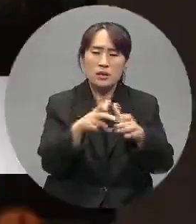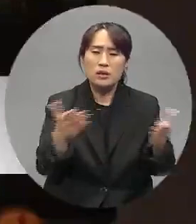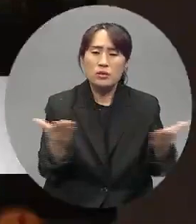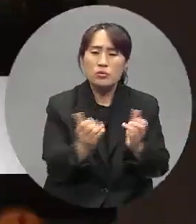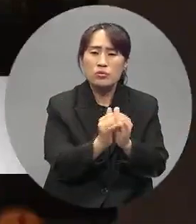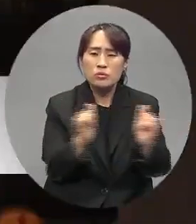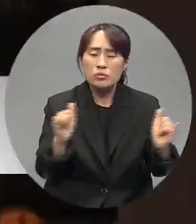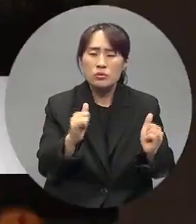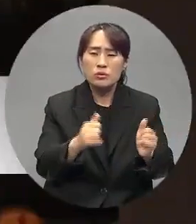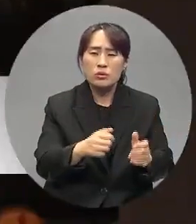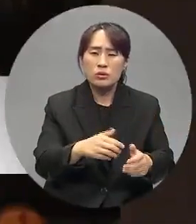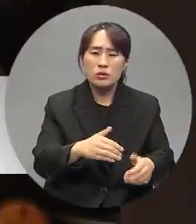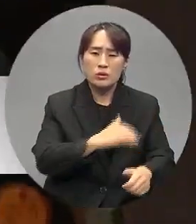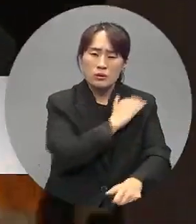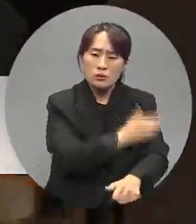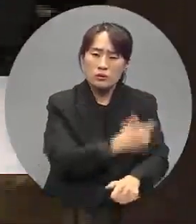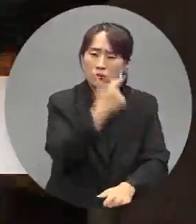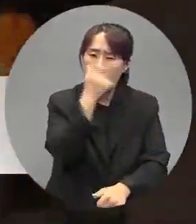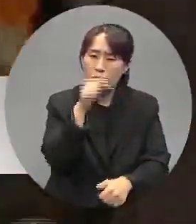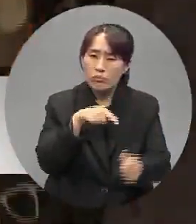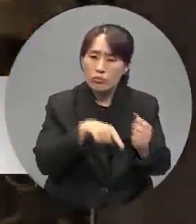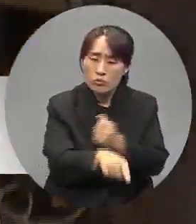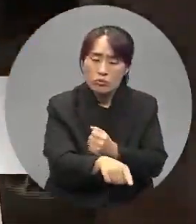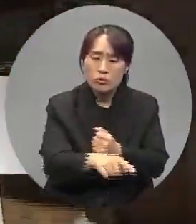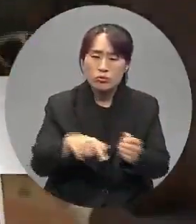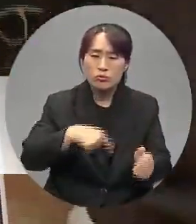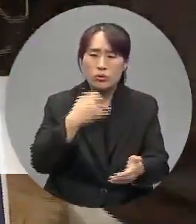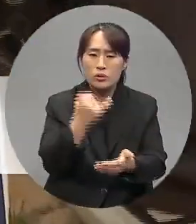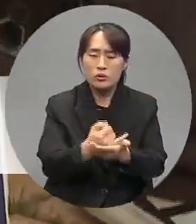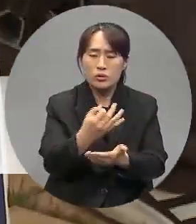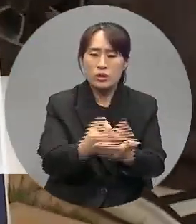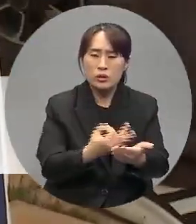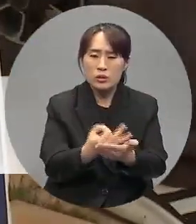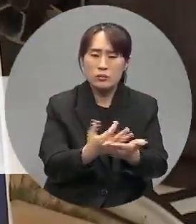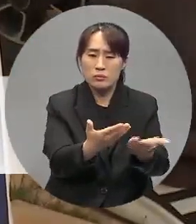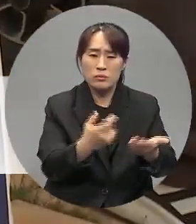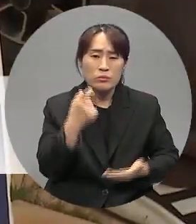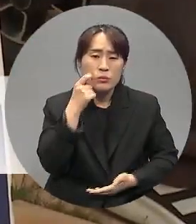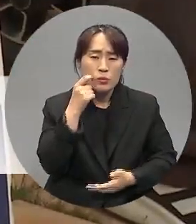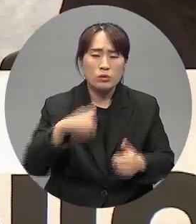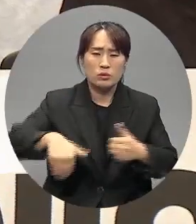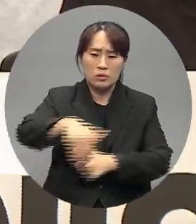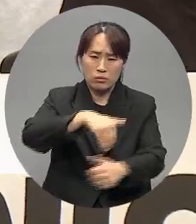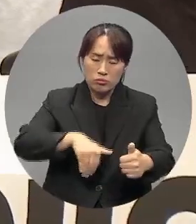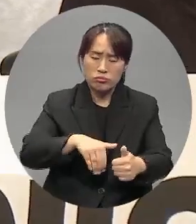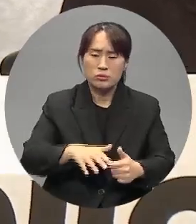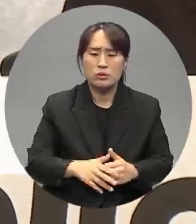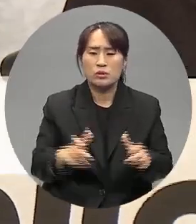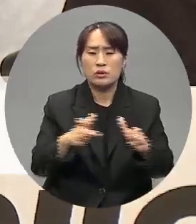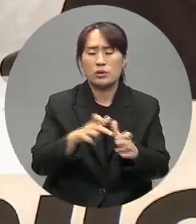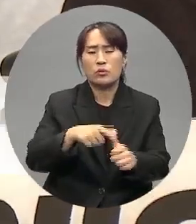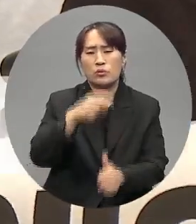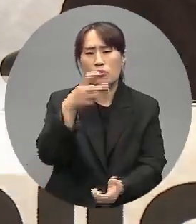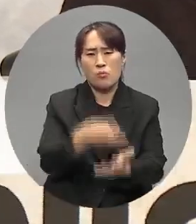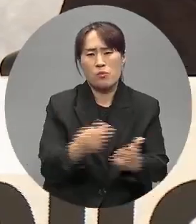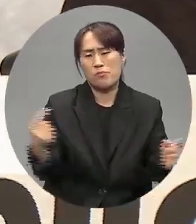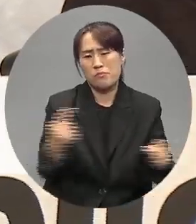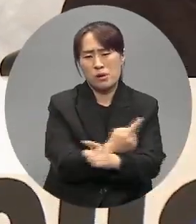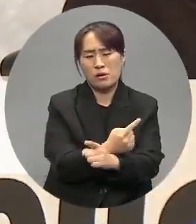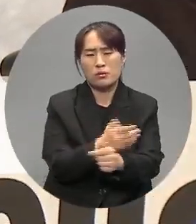노동자들의 생산성이 떨어진다는 이유로 최저임금 적용을 받지 못하고 있다며 장애인 고용법